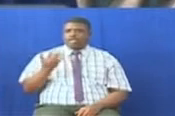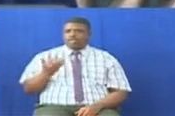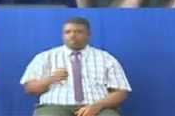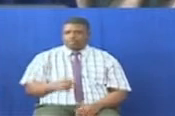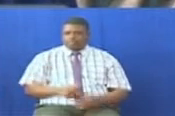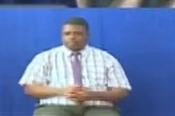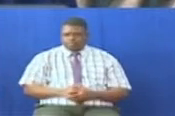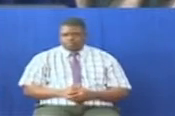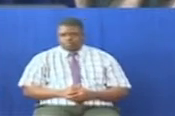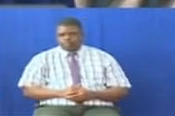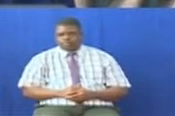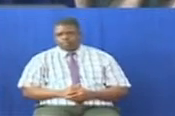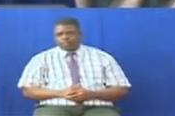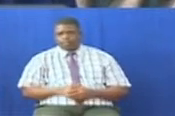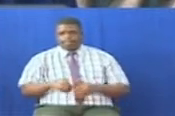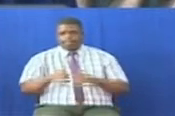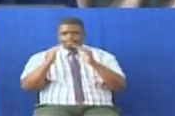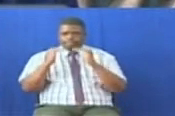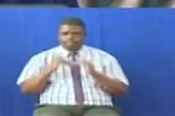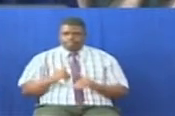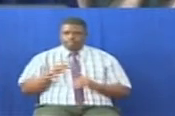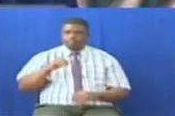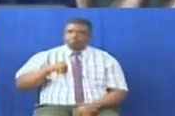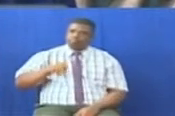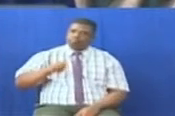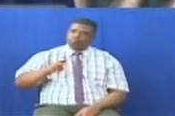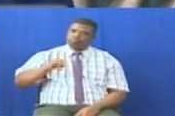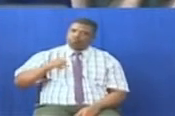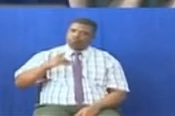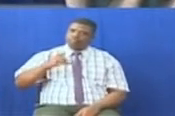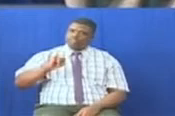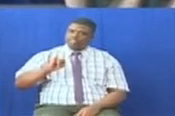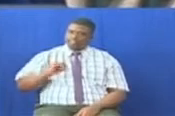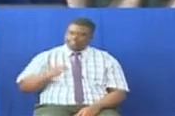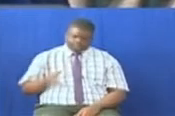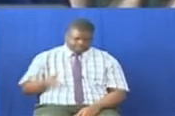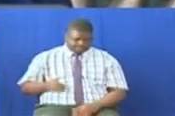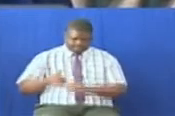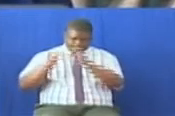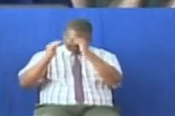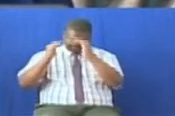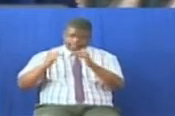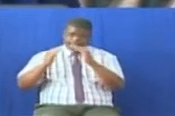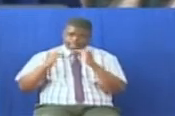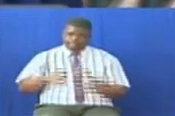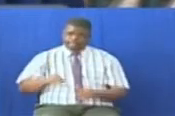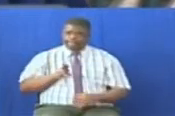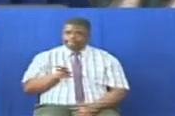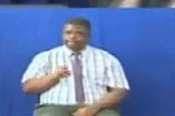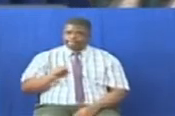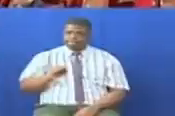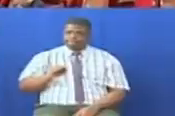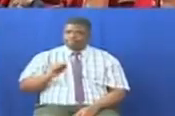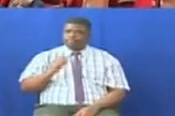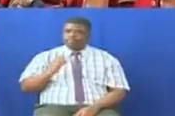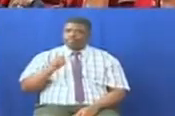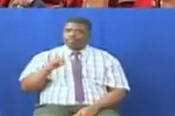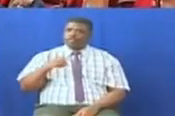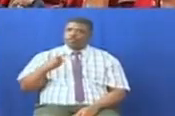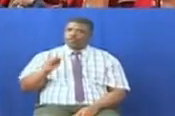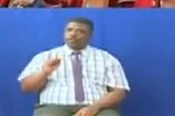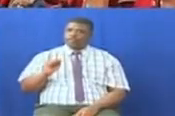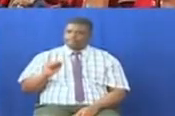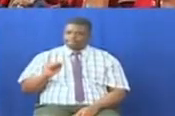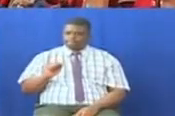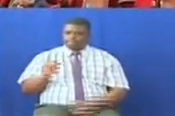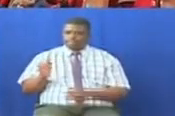na Mheshimiwa Joseph Mkundi. Mheshimiwa Pasco Haonga ajiandae. Mheshimiwa Naibu Spika, nikushukuru sana sana